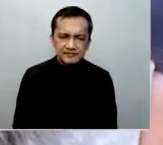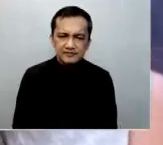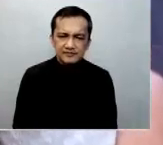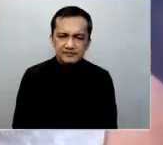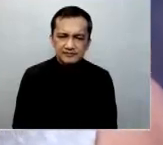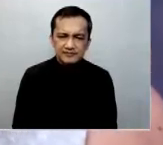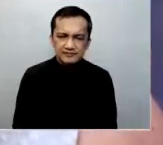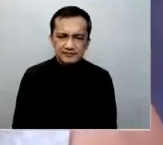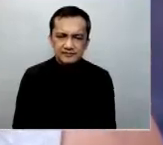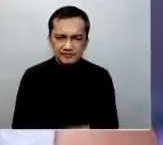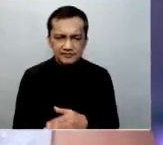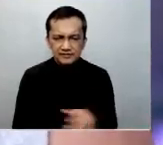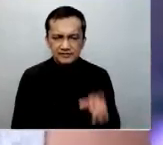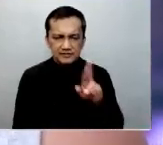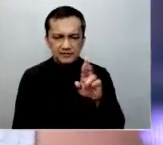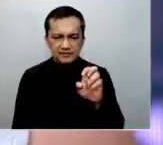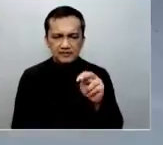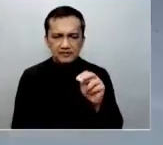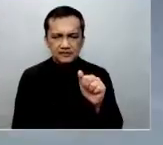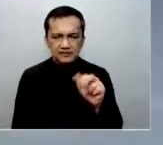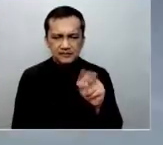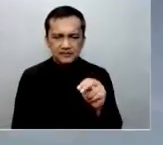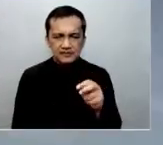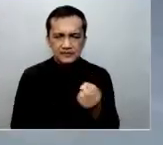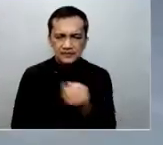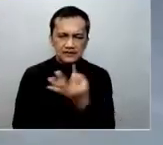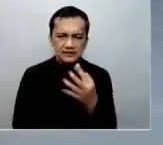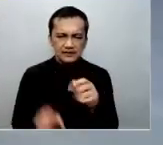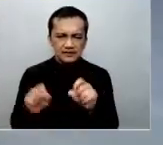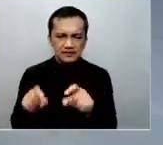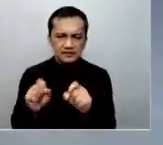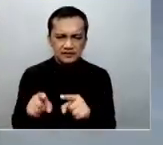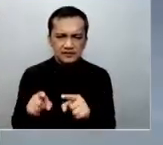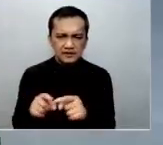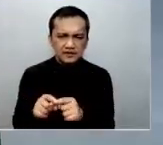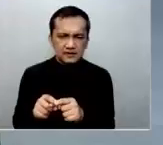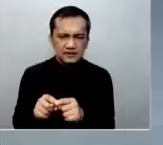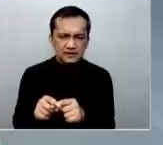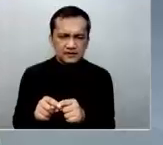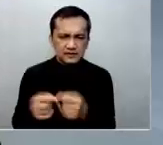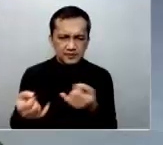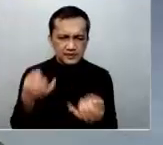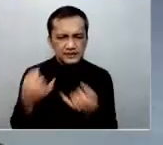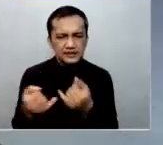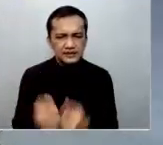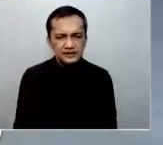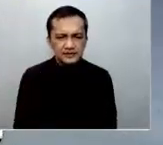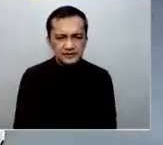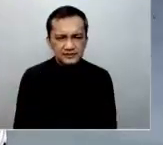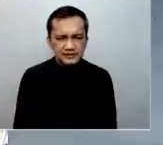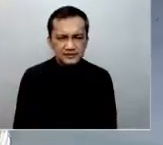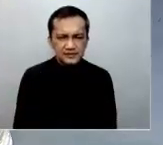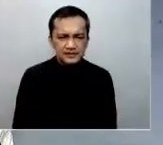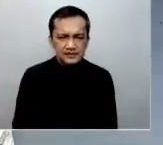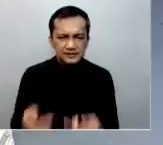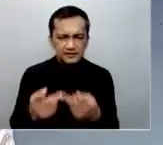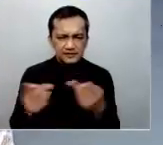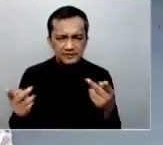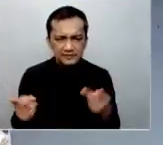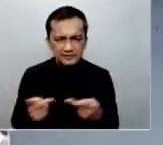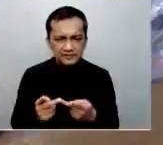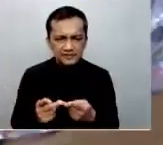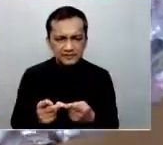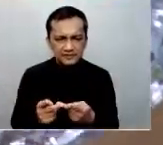Renan. Ilang ganyan ang nabebenta nyo sa isang araw? Yung ganitong pansit. Dilao po. Dilao. Iba-iba.